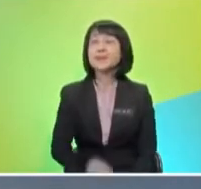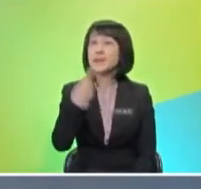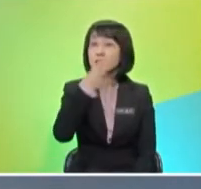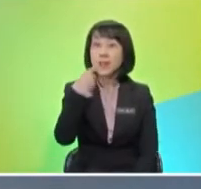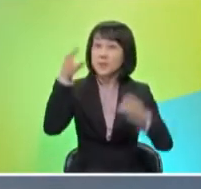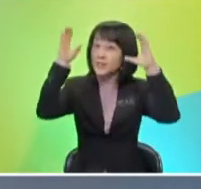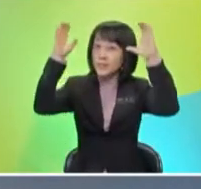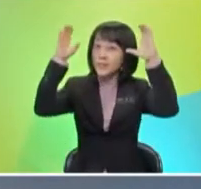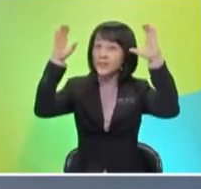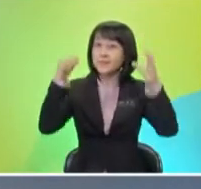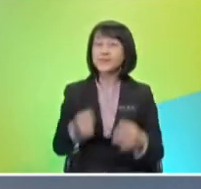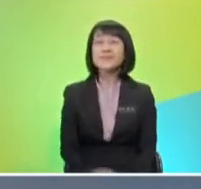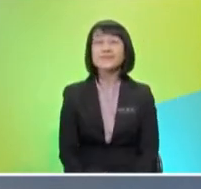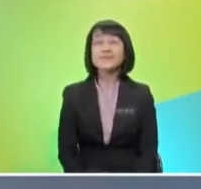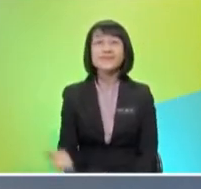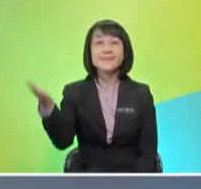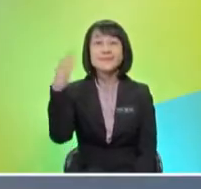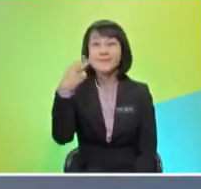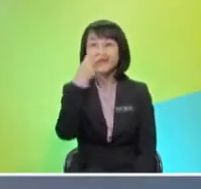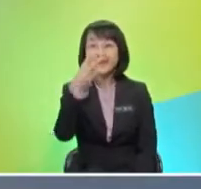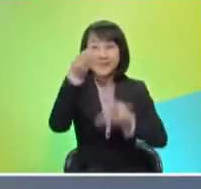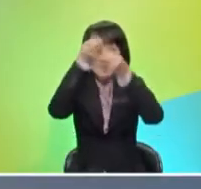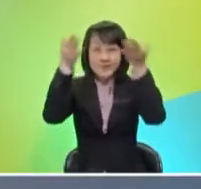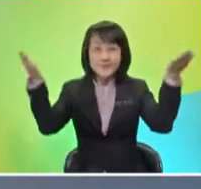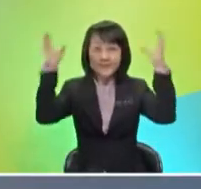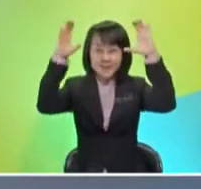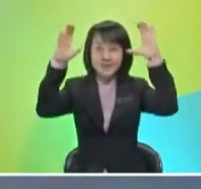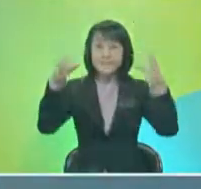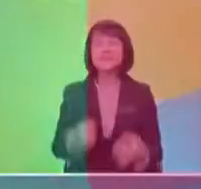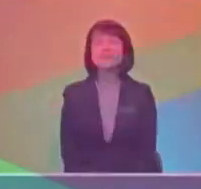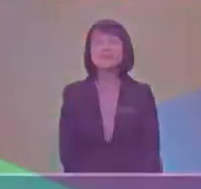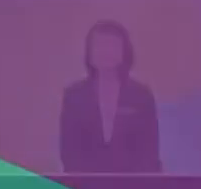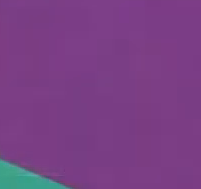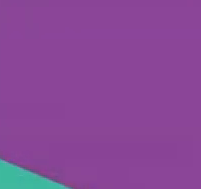pada hari ini Ayo kita saksikan dahulu profil beliau